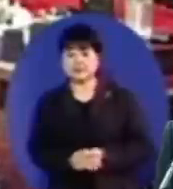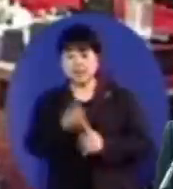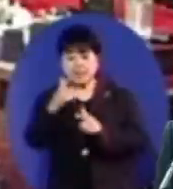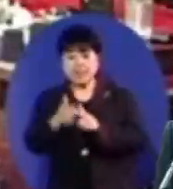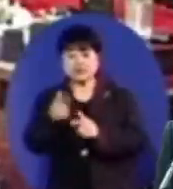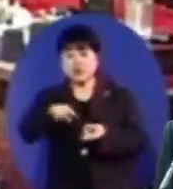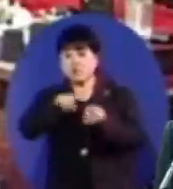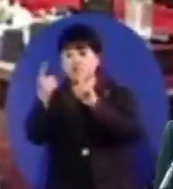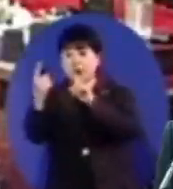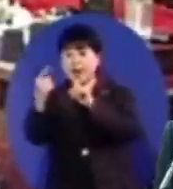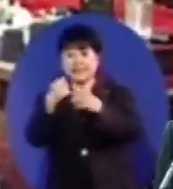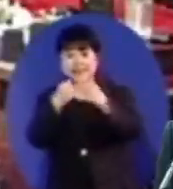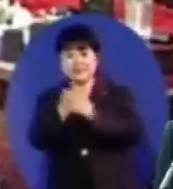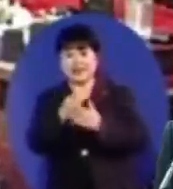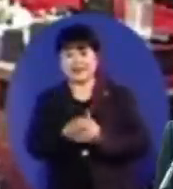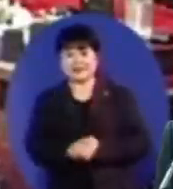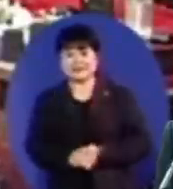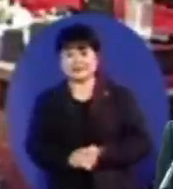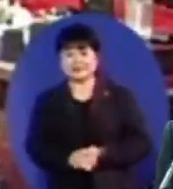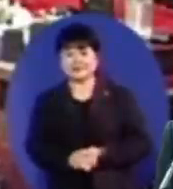예수님이 부활함으로 말미암아